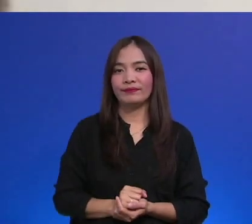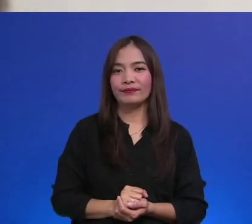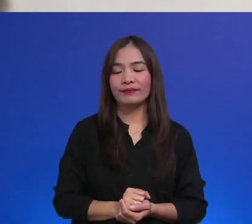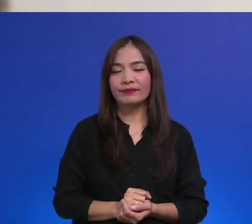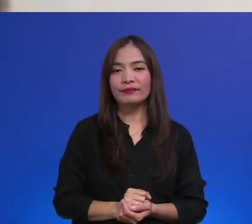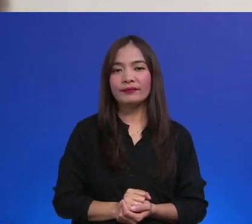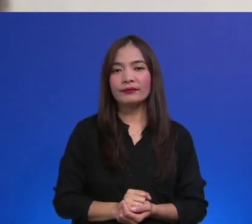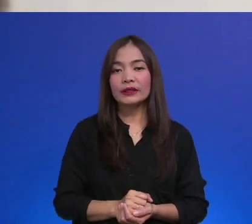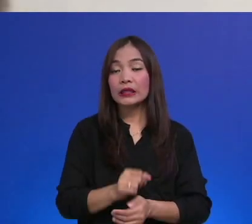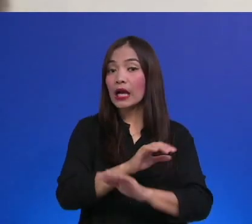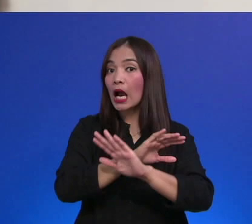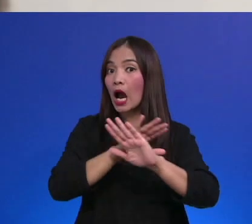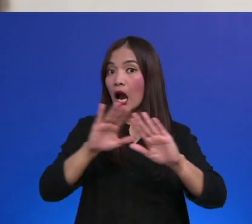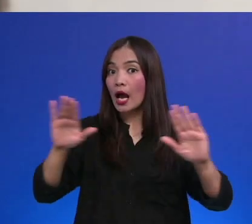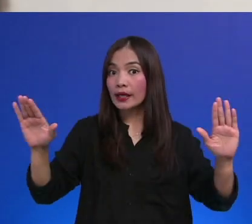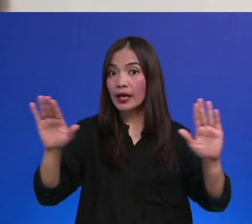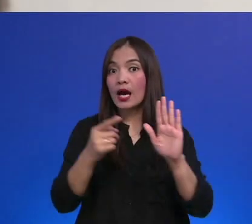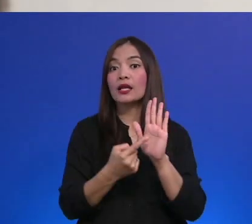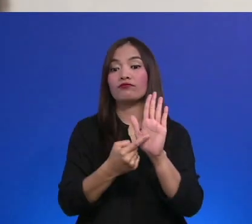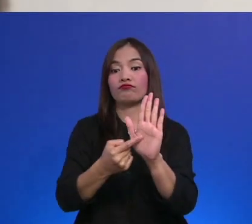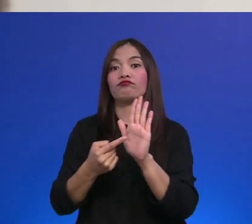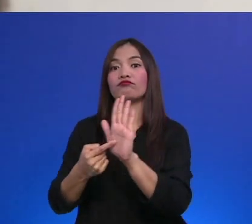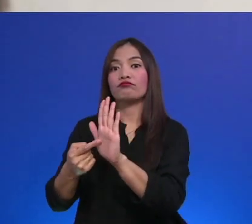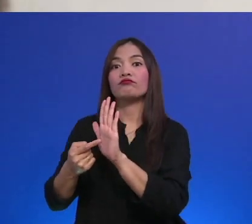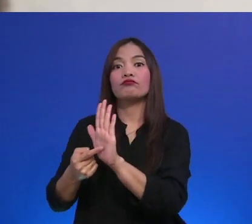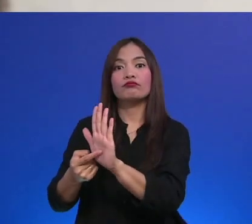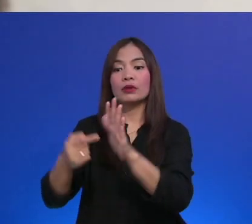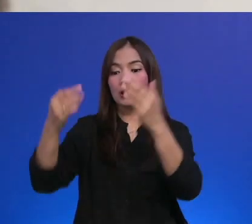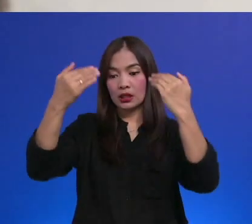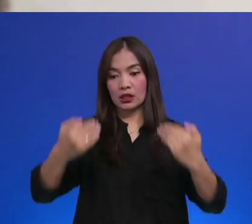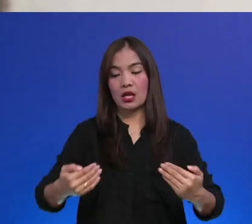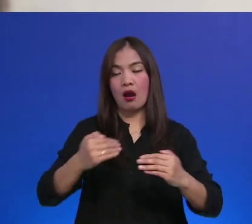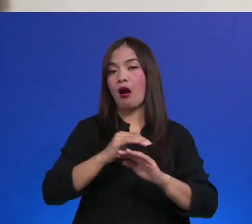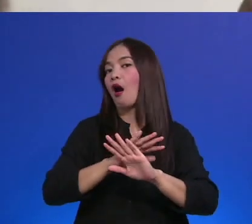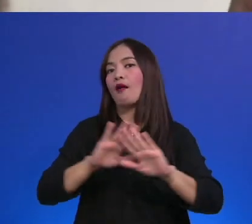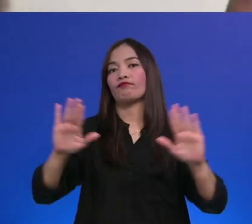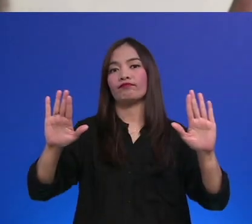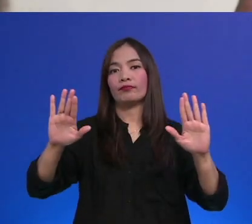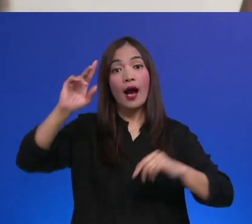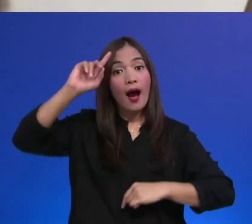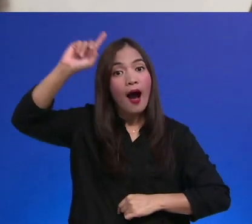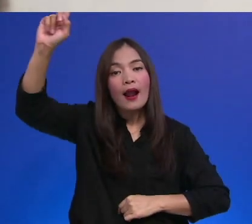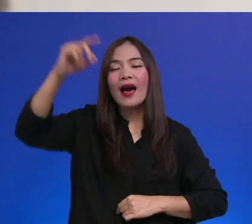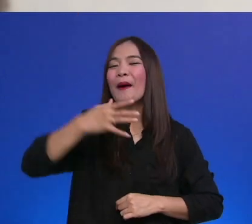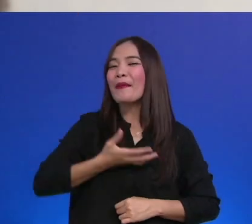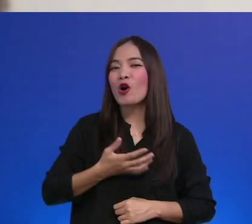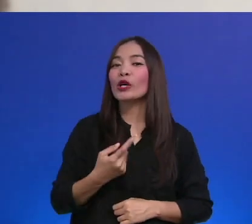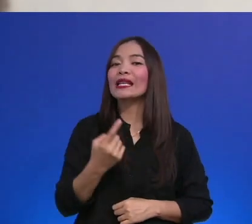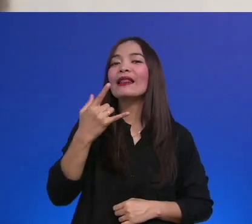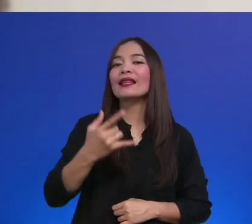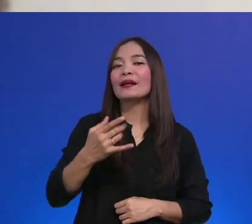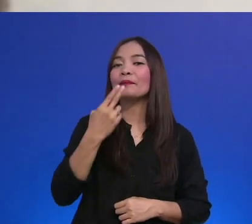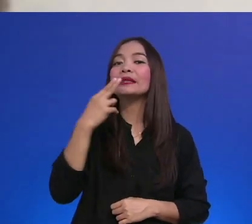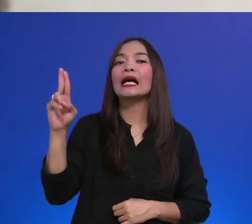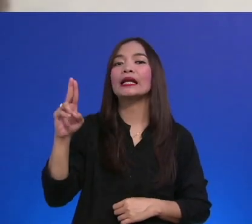tanpa tanda-tanda lahiriyah tanpa kehadirannya secara